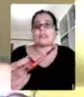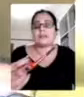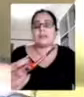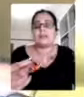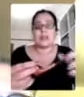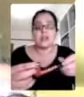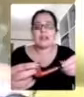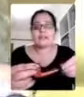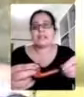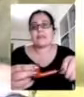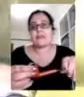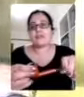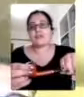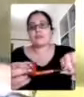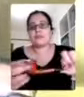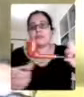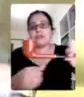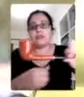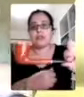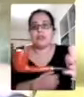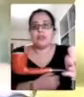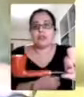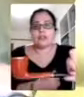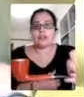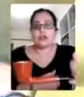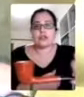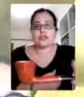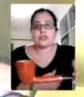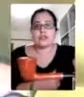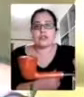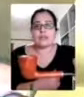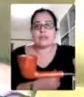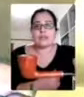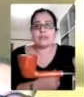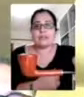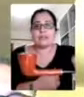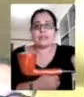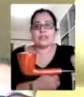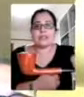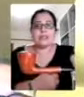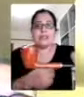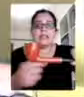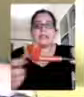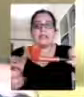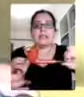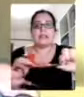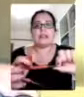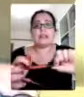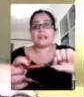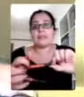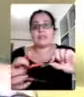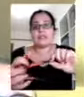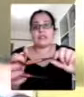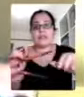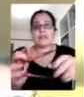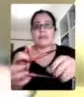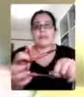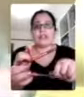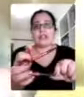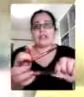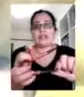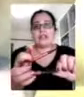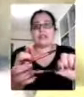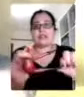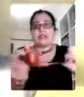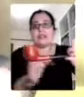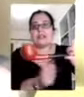görsel olarak da beğeniyor. Mesela ben şu pipoyu çok önceden söylemiştim, Dublin modelini. Ki Dublin çok sevmem.